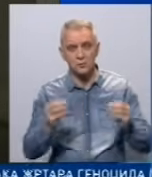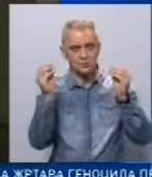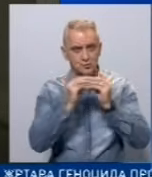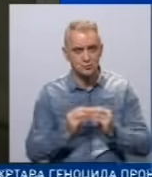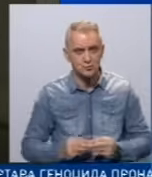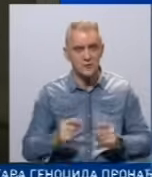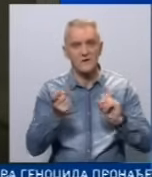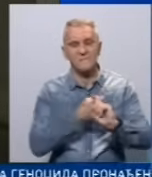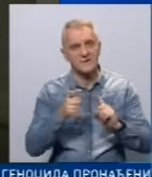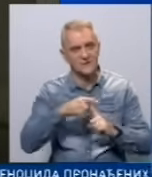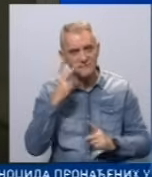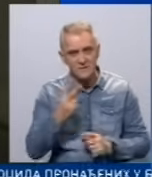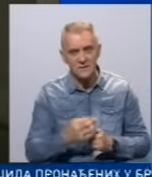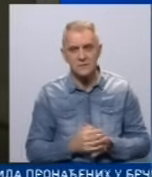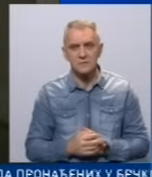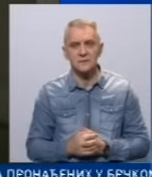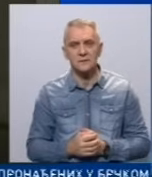federalnoj televiziji i